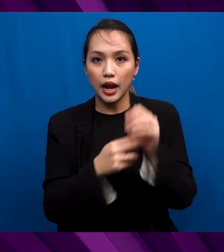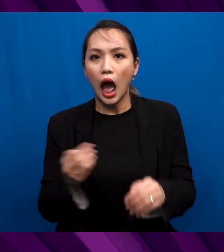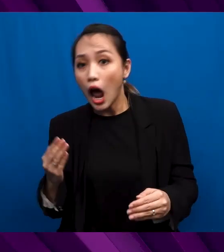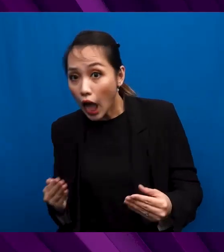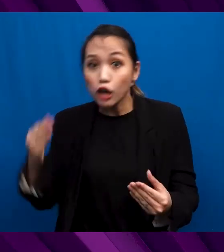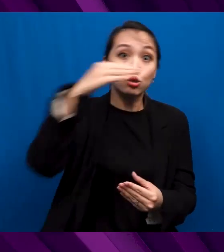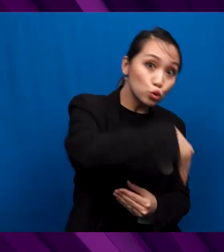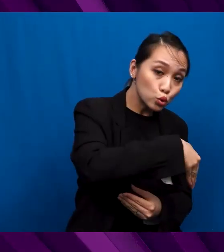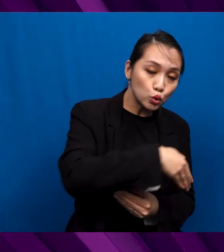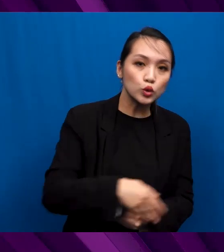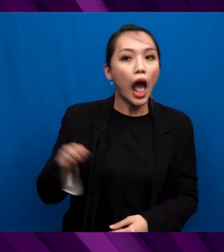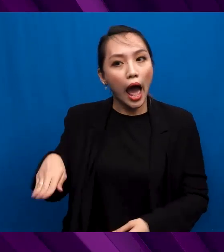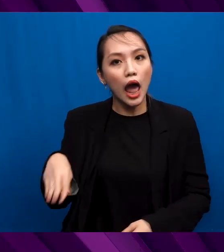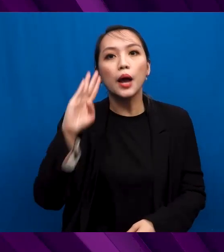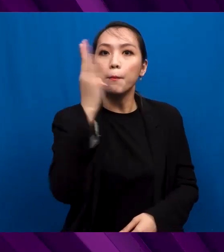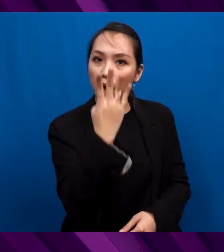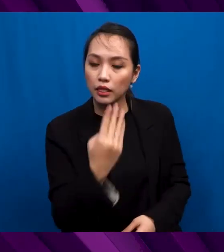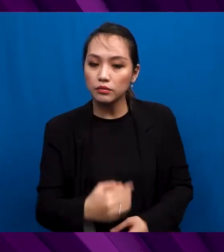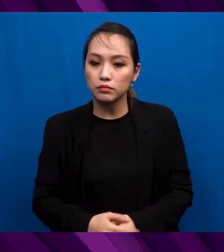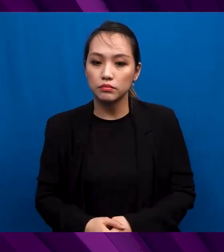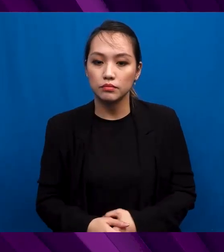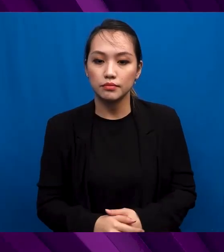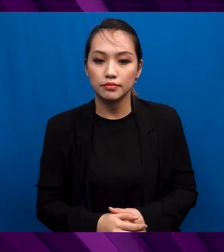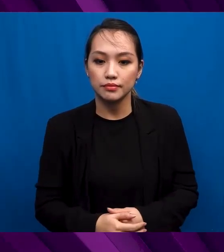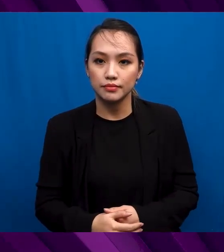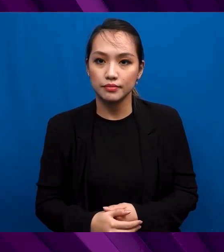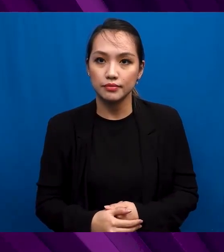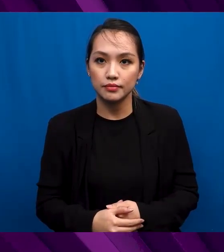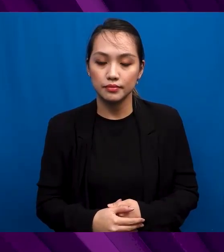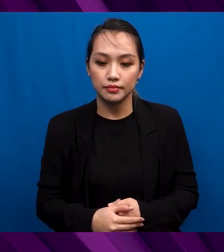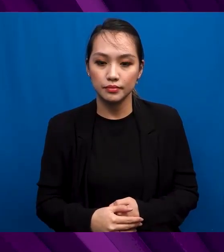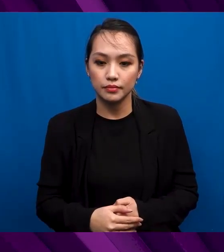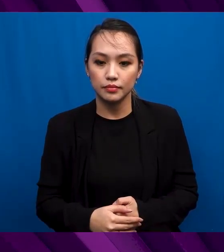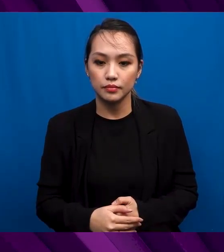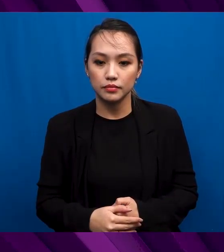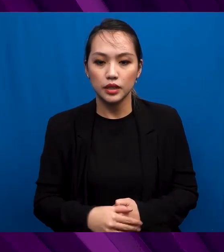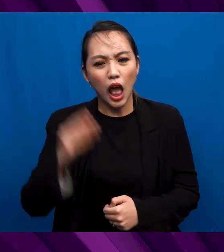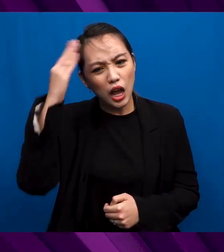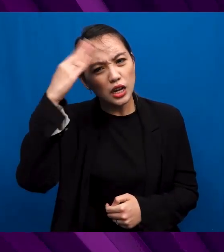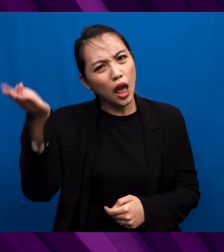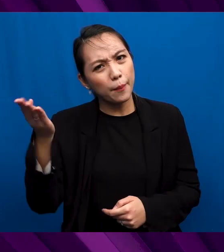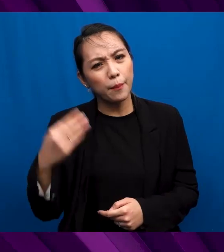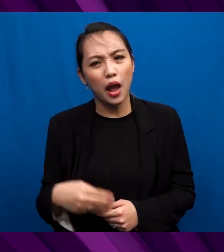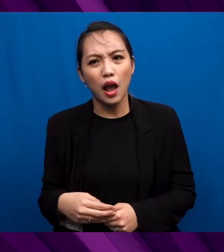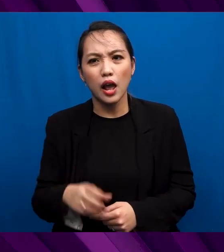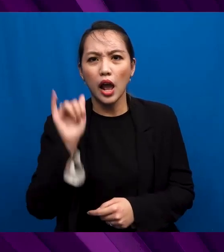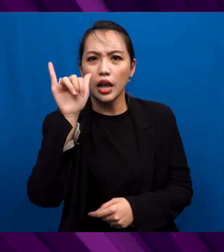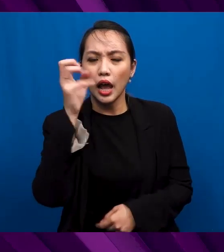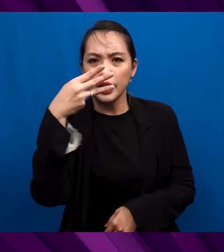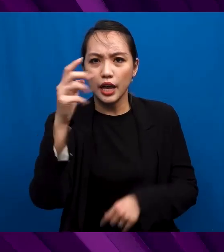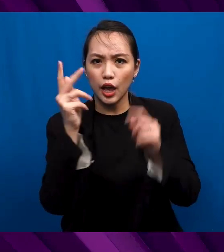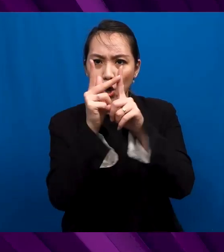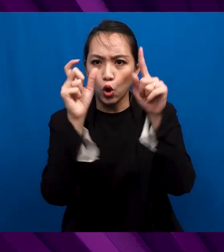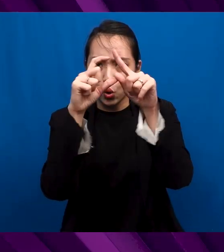Anak kedua tidak disebut sama sekali. Anak ketiga berikutnya. Kenapa koko-kokonya dia didahului oleh